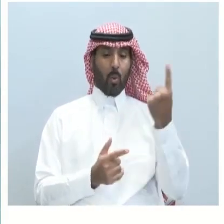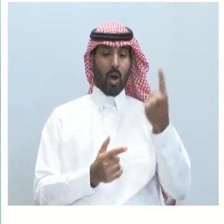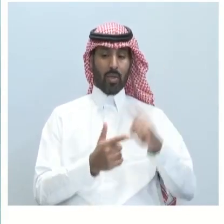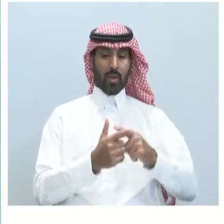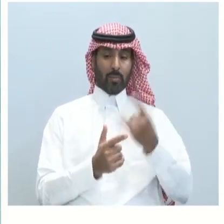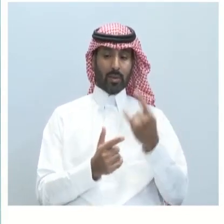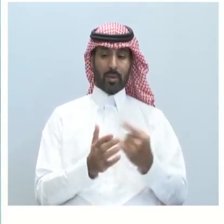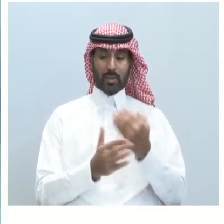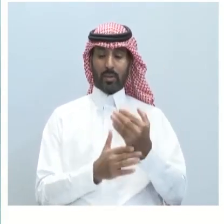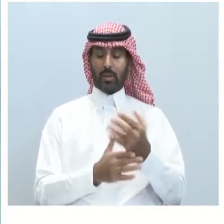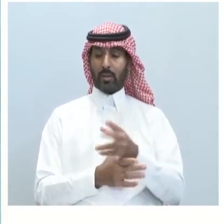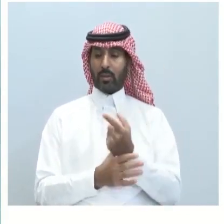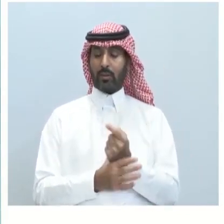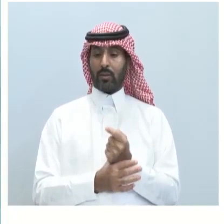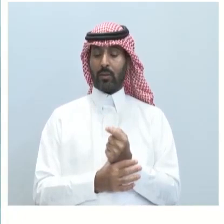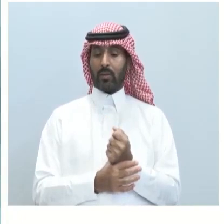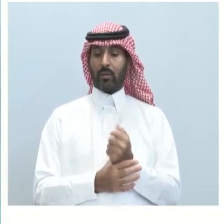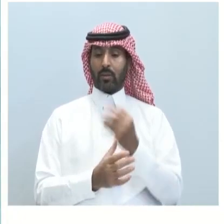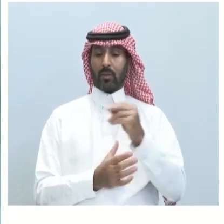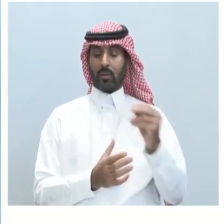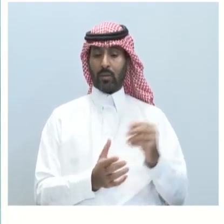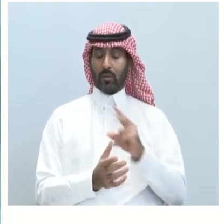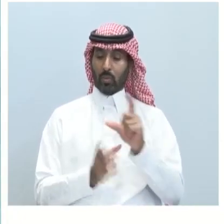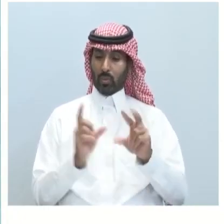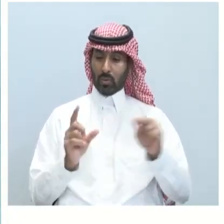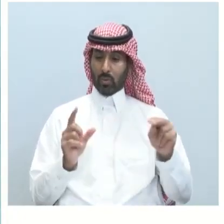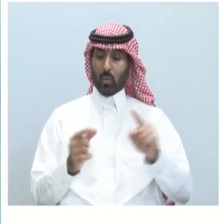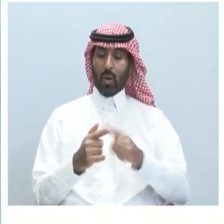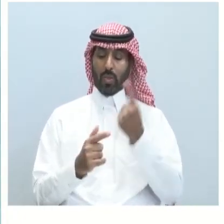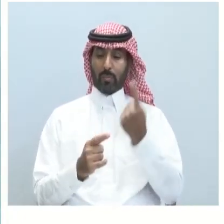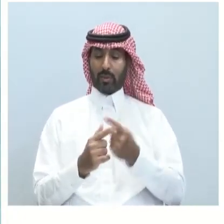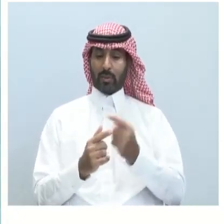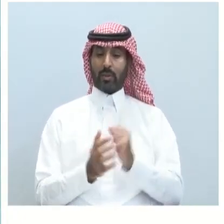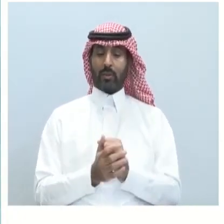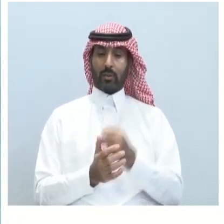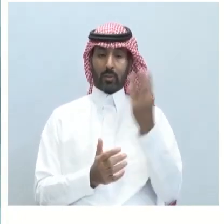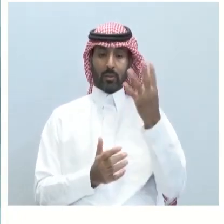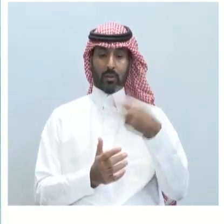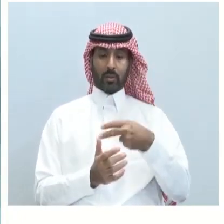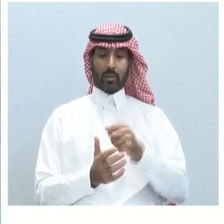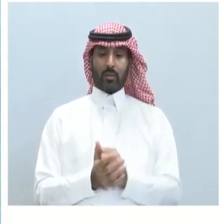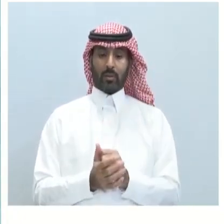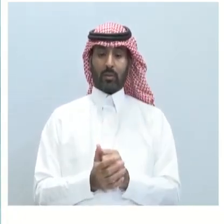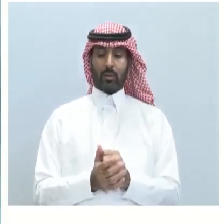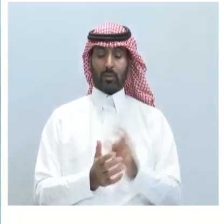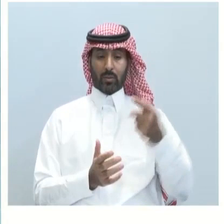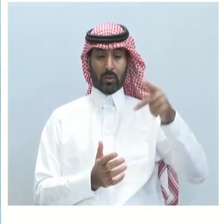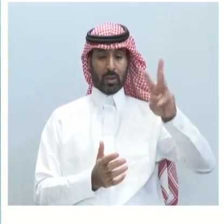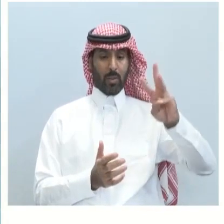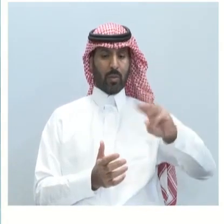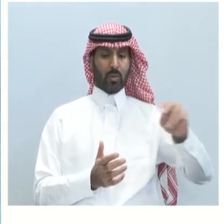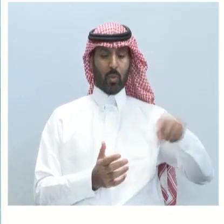تركيزه الهيدروكسيد كلهم واحد ضرب عشره سالب سبعه وواحد ضرب عشره اس سالب سبعه